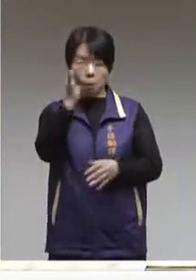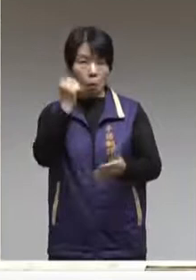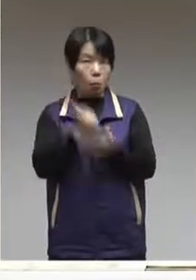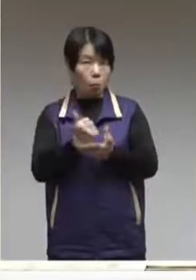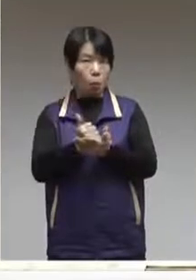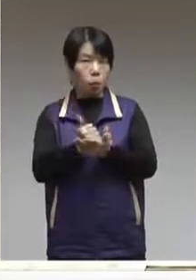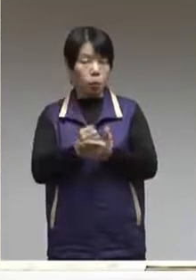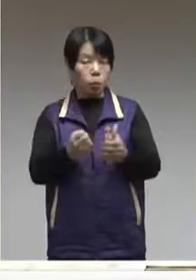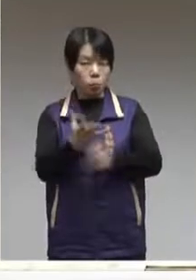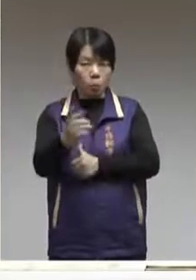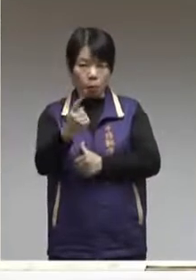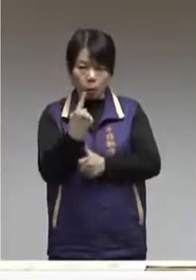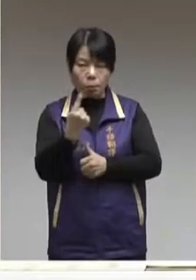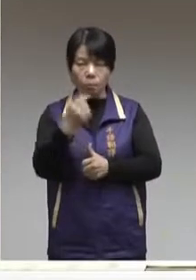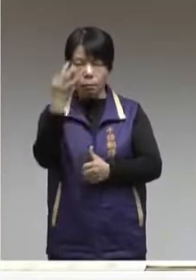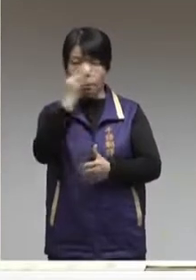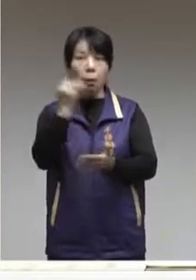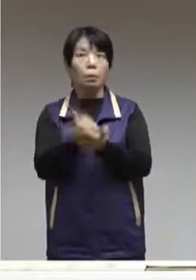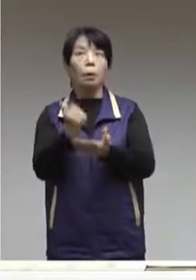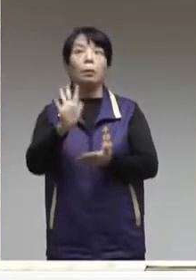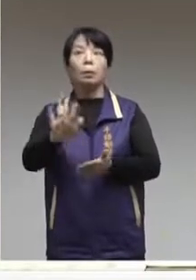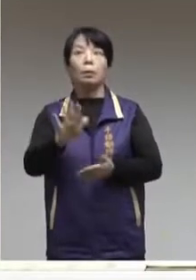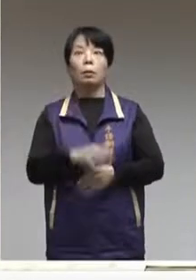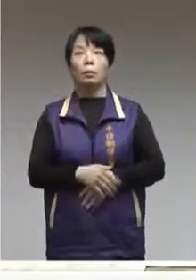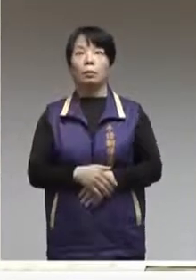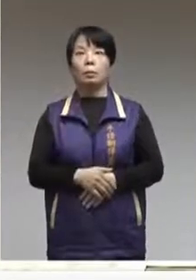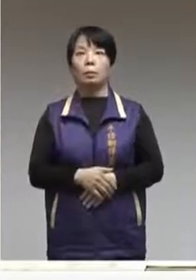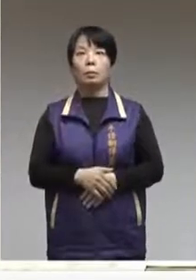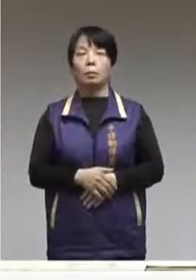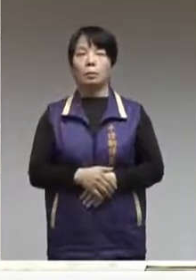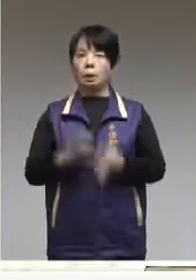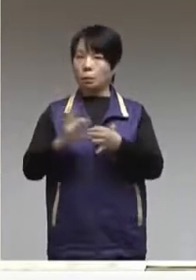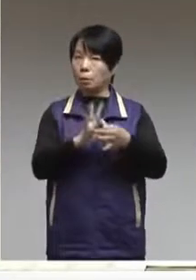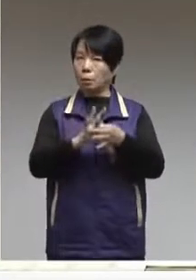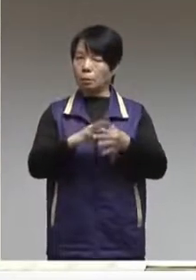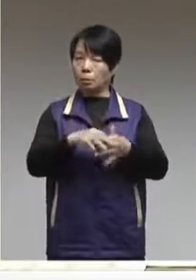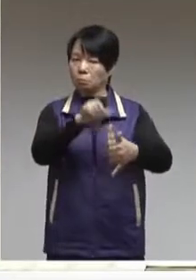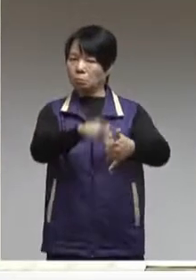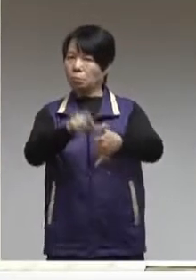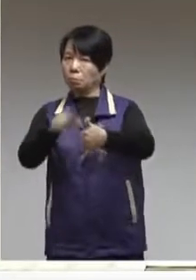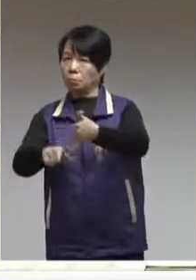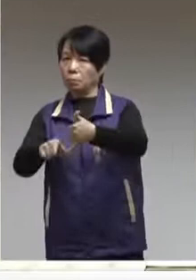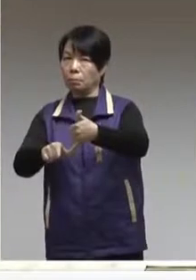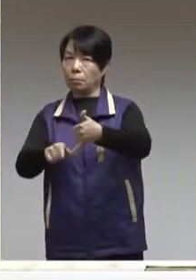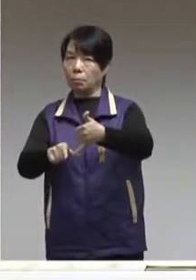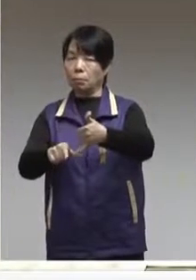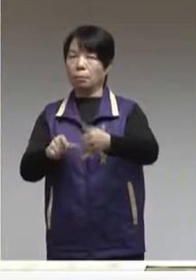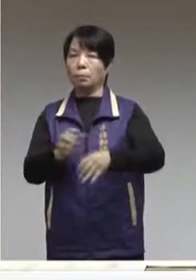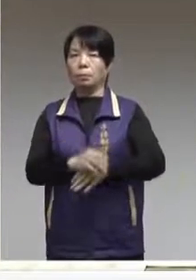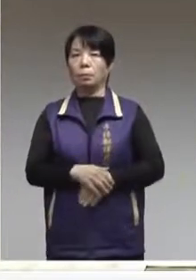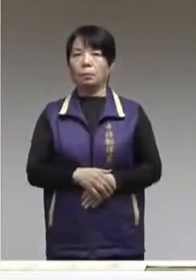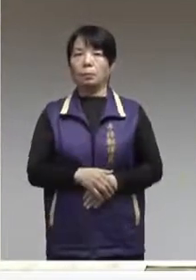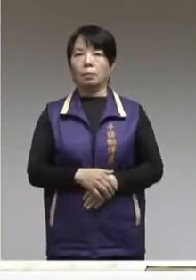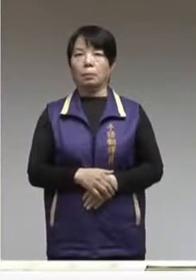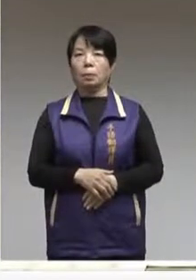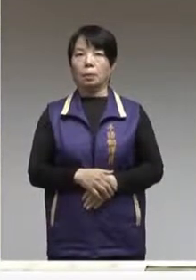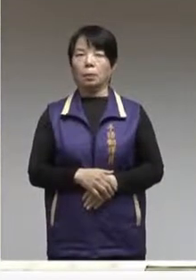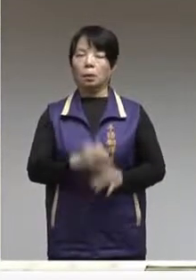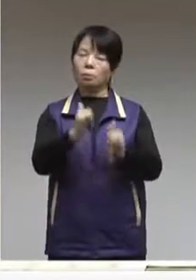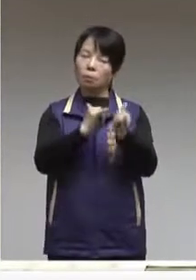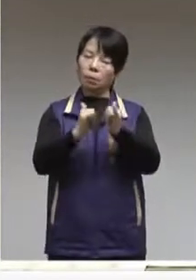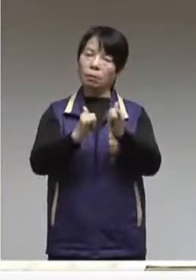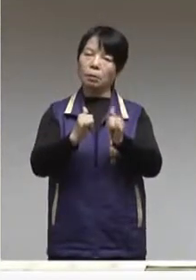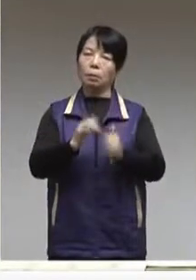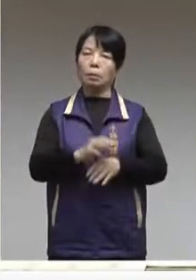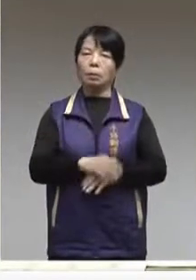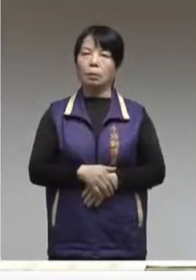源，啊嘛是拢伫这个啊做春秋的这相关这人，诶、啊咱这我诶朋友吼、